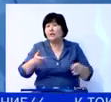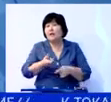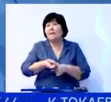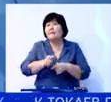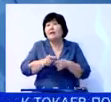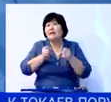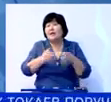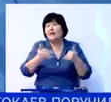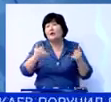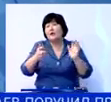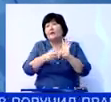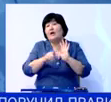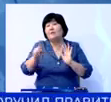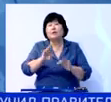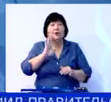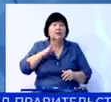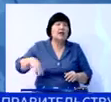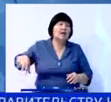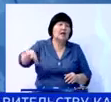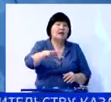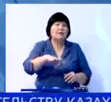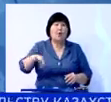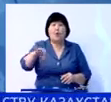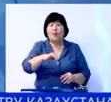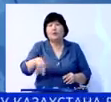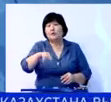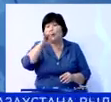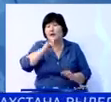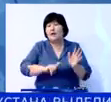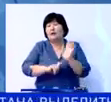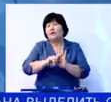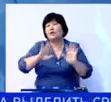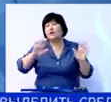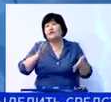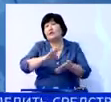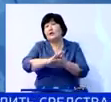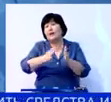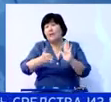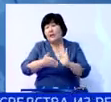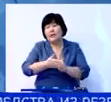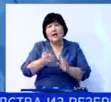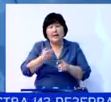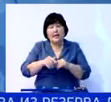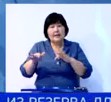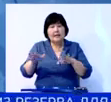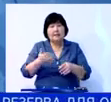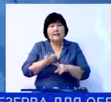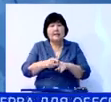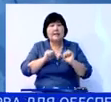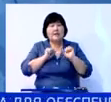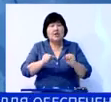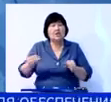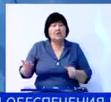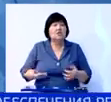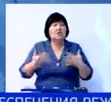безопасности. Сегодня с 8 часов утра на всей территории Республики Казахстан введено чрезвычайное положение. Эта мера в целях защиты жизни